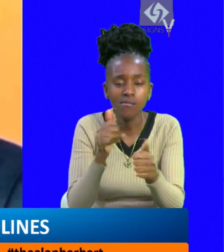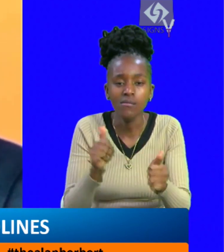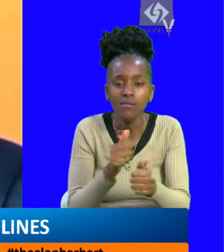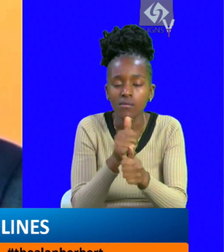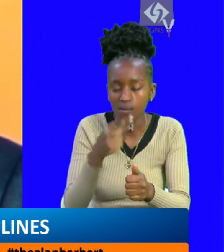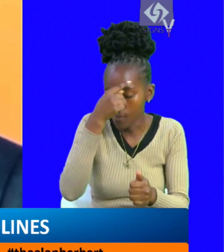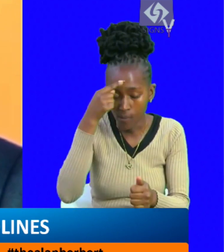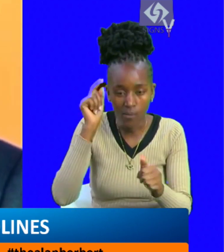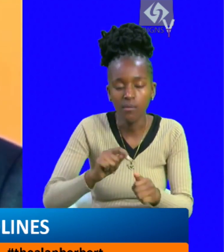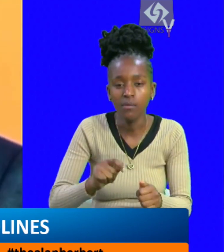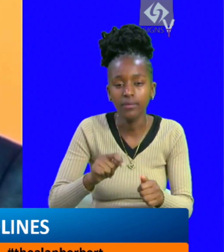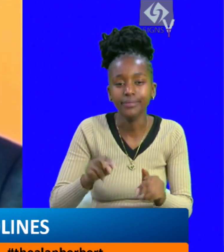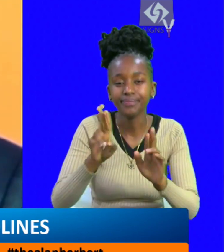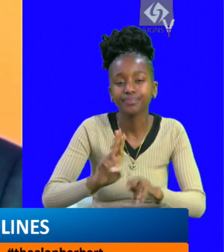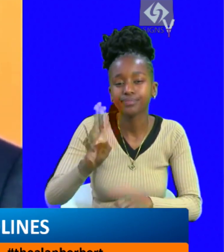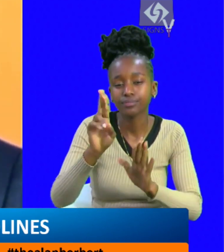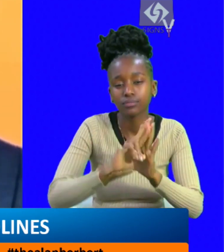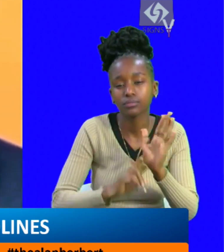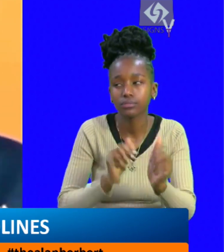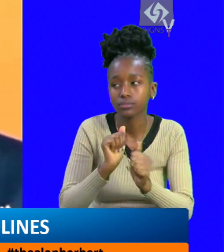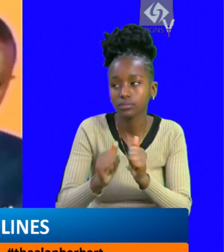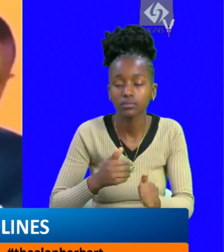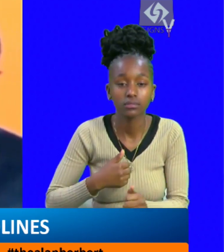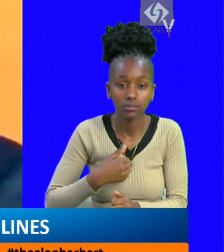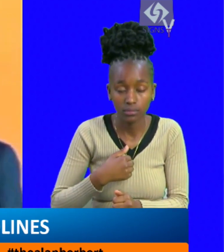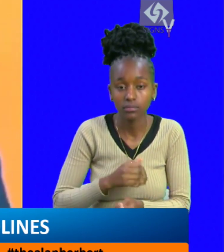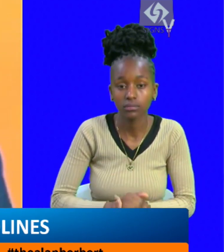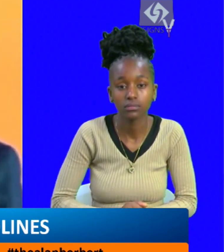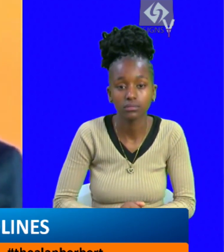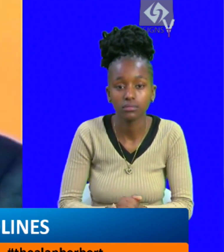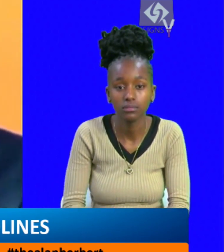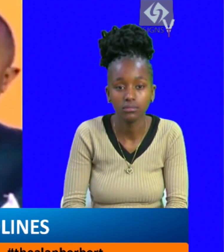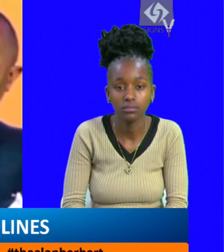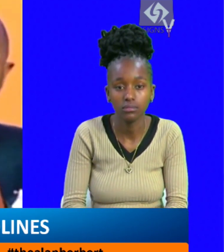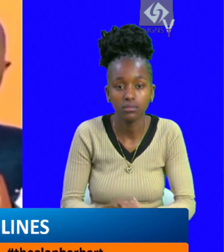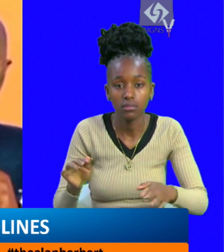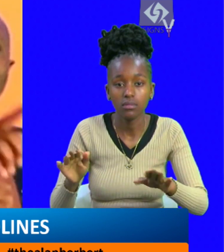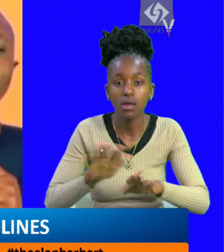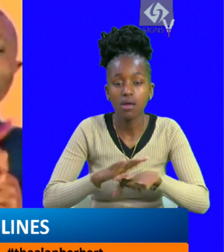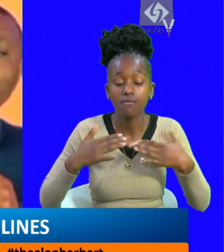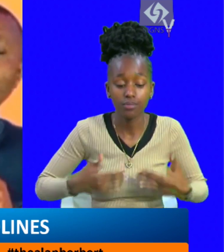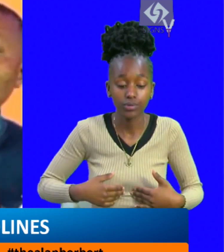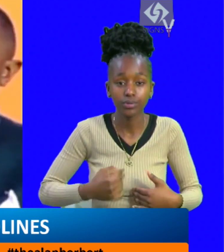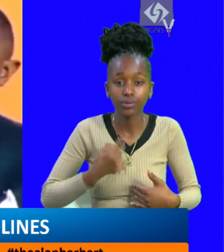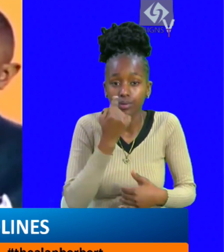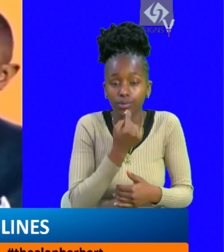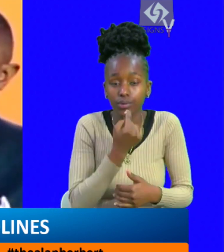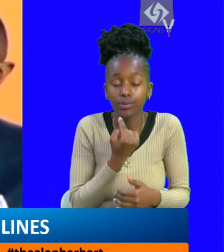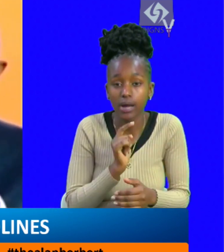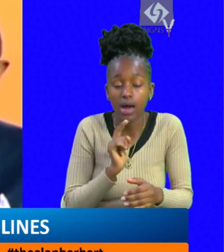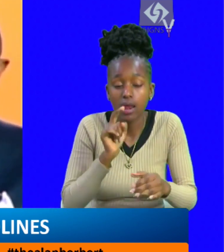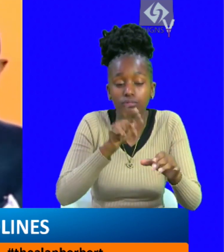And that goes unpunished. Yani ni kusema kwamba kama yanafanyika kwa bunge, basi tumehalalisha